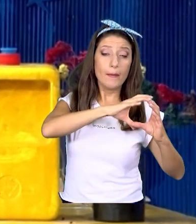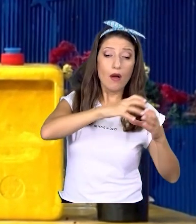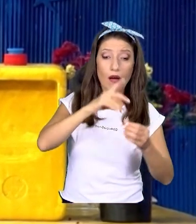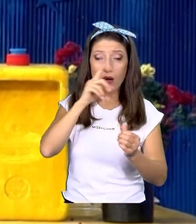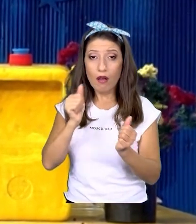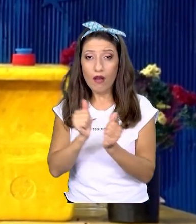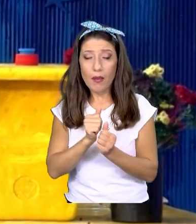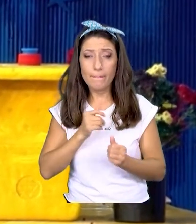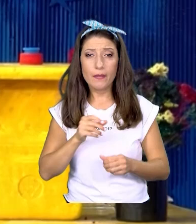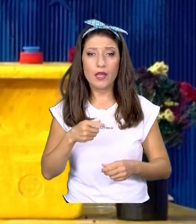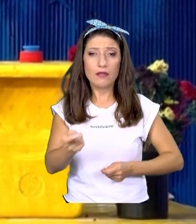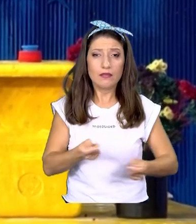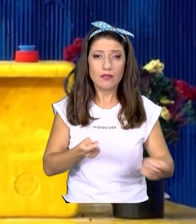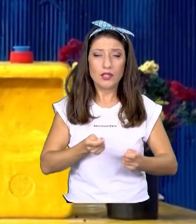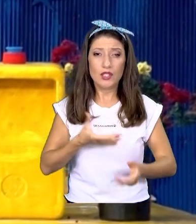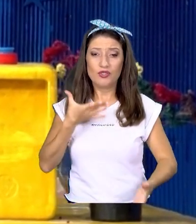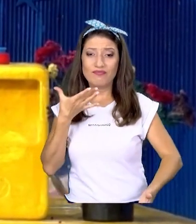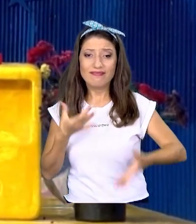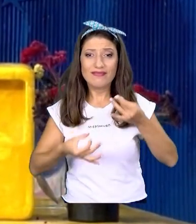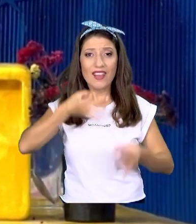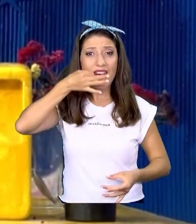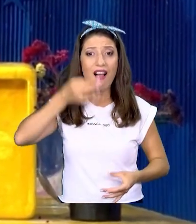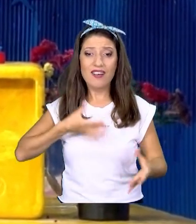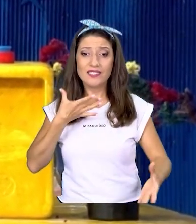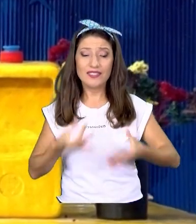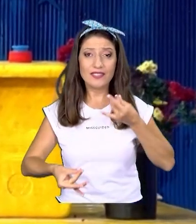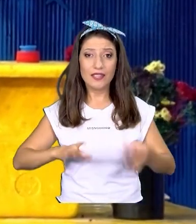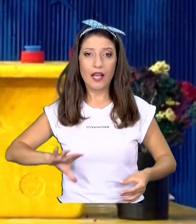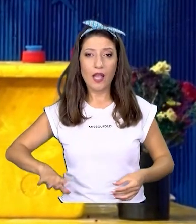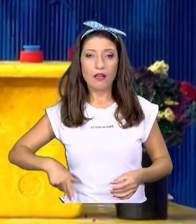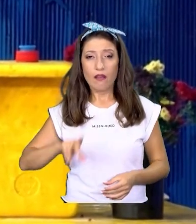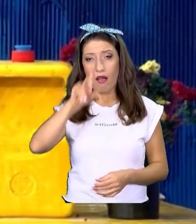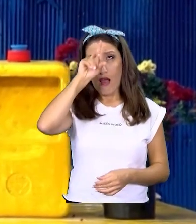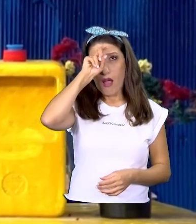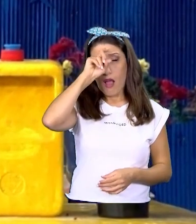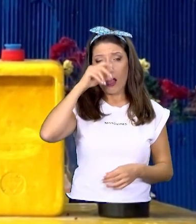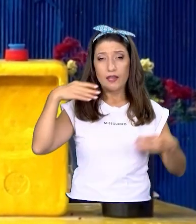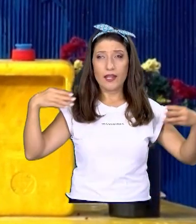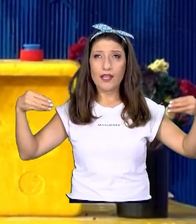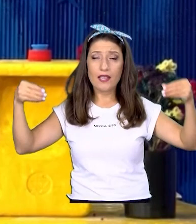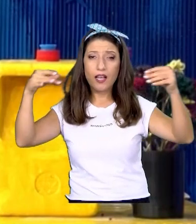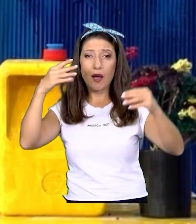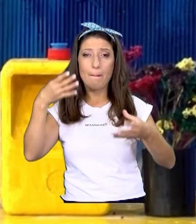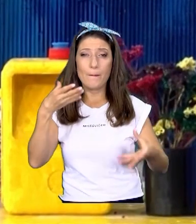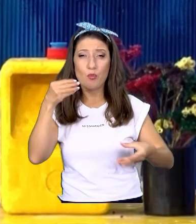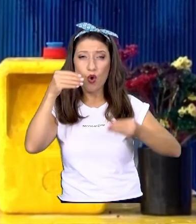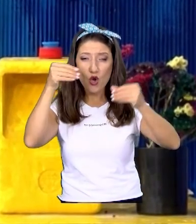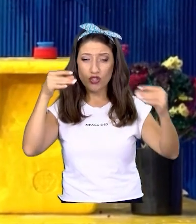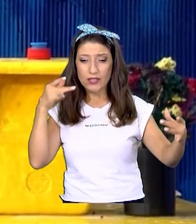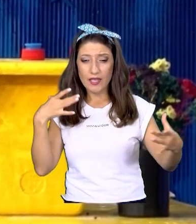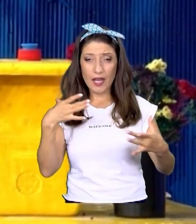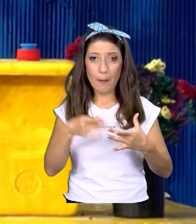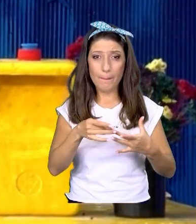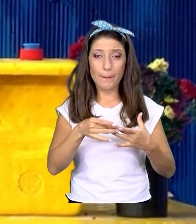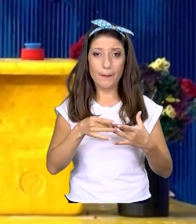մեր ամբողջ հոպլատիր ոտքից գլուխ շիրա էր եղել, բա, հետո էլ երկնաքարերը, տիեզերական փոշին եկան կապ պանեց շիրային և